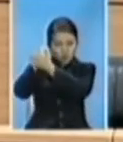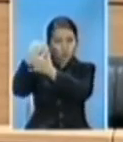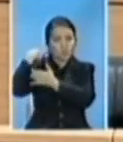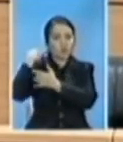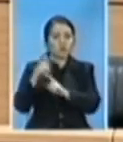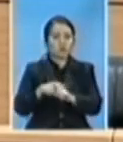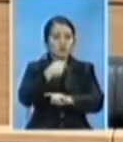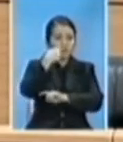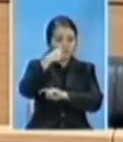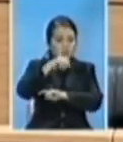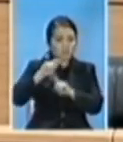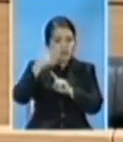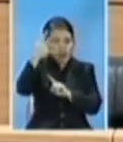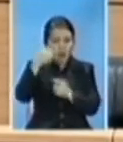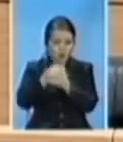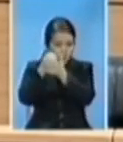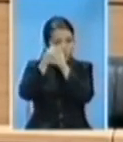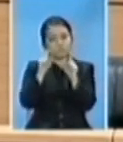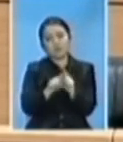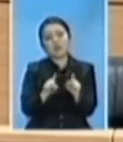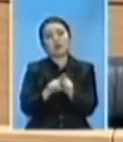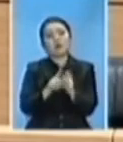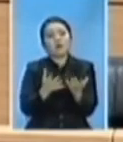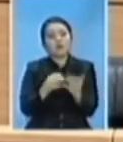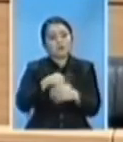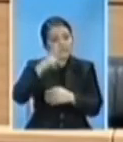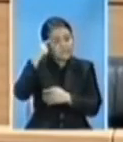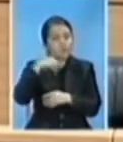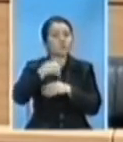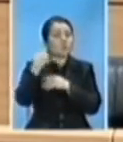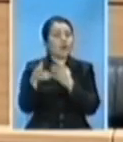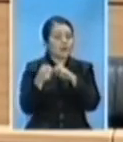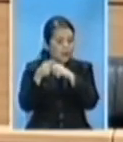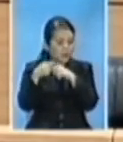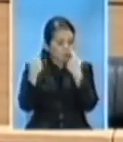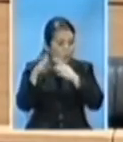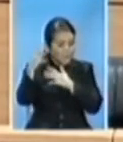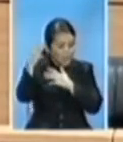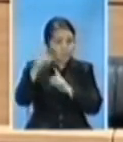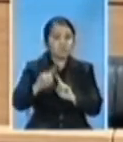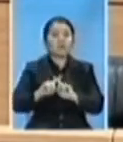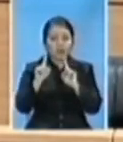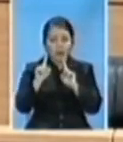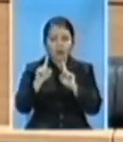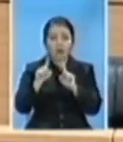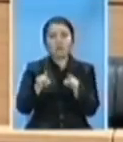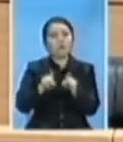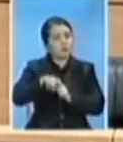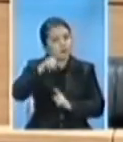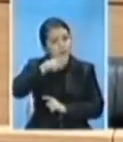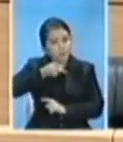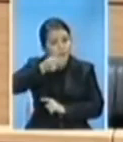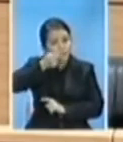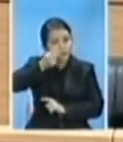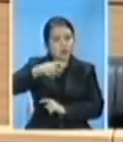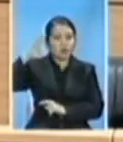พฤษภาธมินก็สู้กันคิดว่ามันจะจบแล้วครับแต่ปรากฏมันยังมีการรัฐ